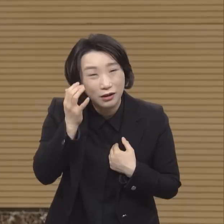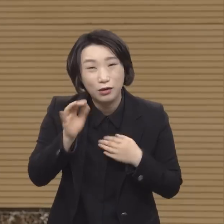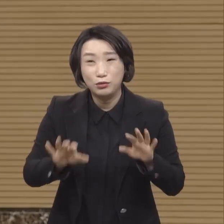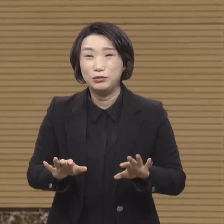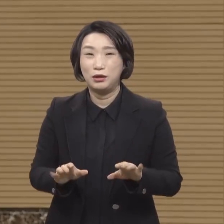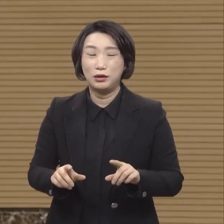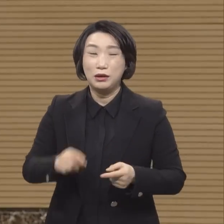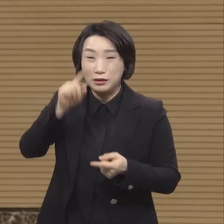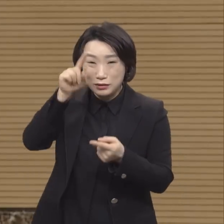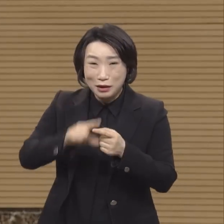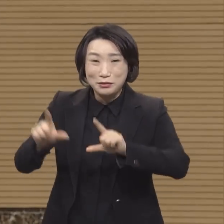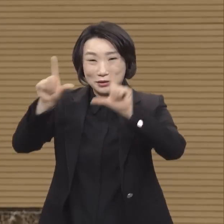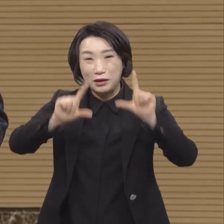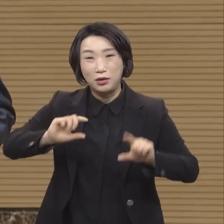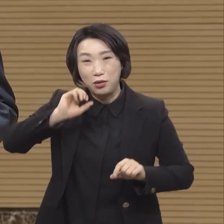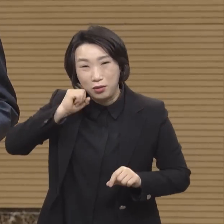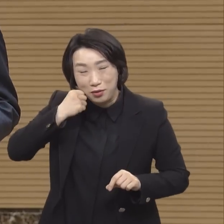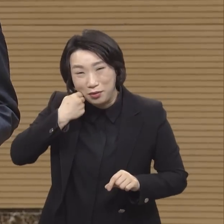살지 못할